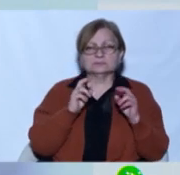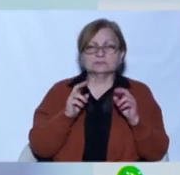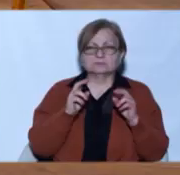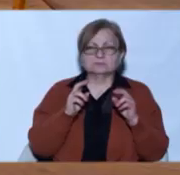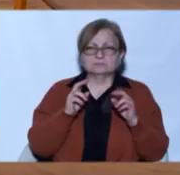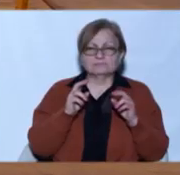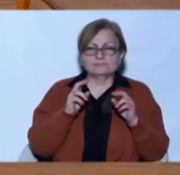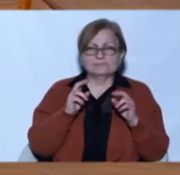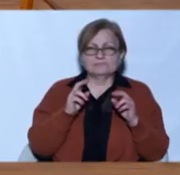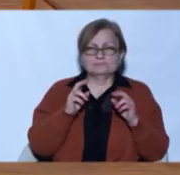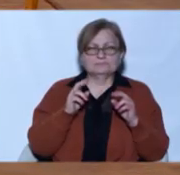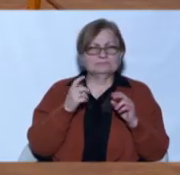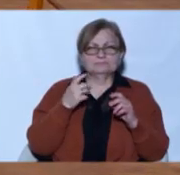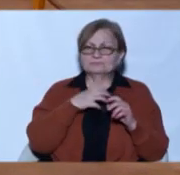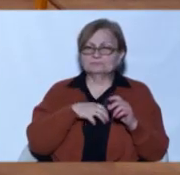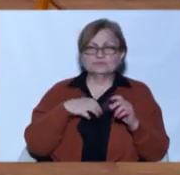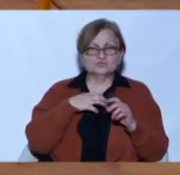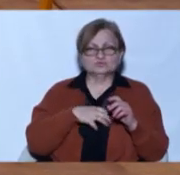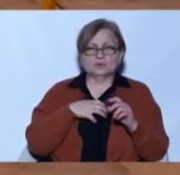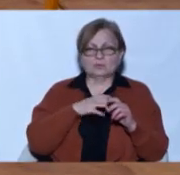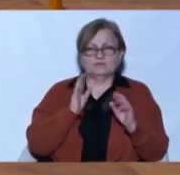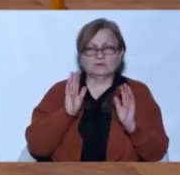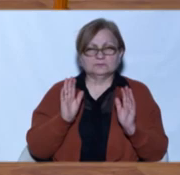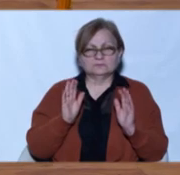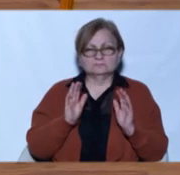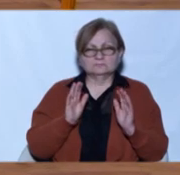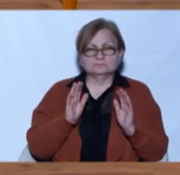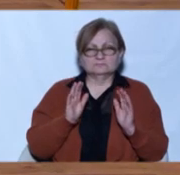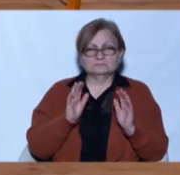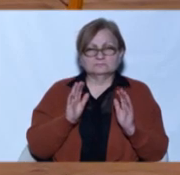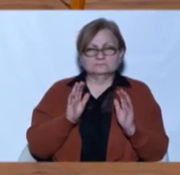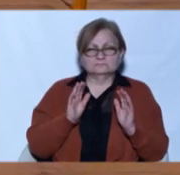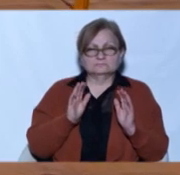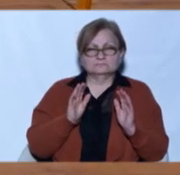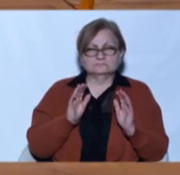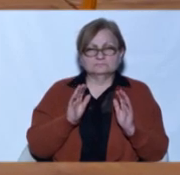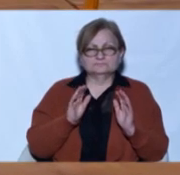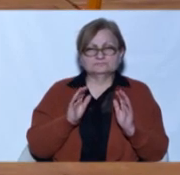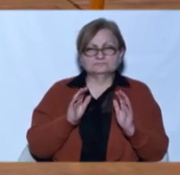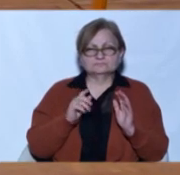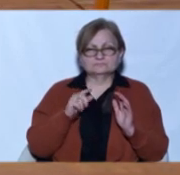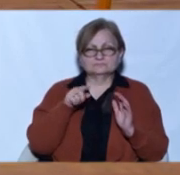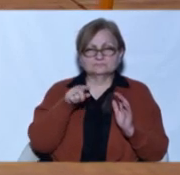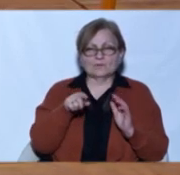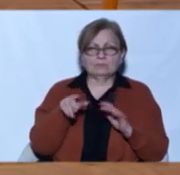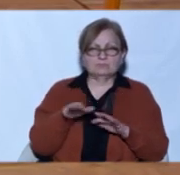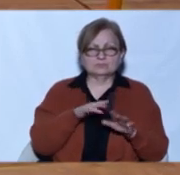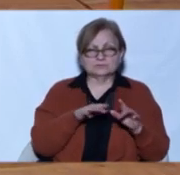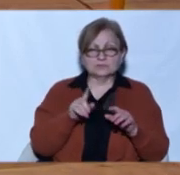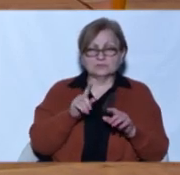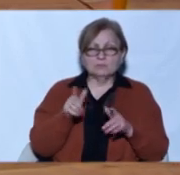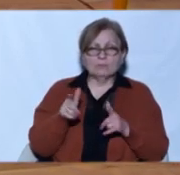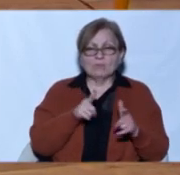დიდი დანიშნულება აქვს და ფუნქცია იმისთვის, რომ ჩვენ მოვემზადოთ